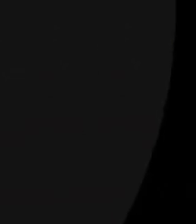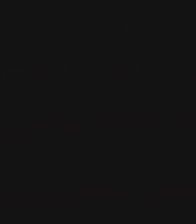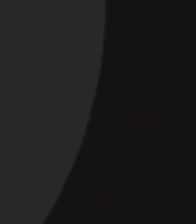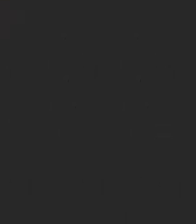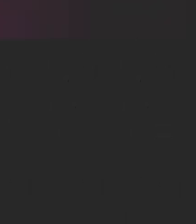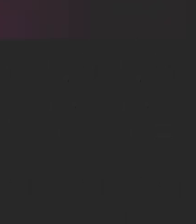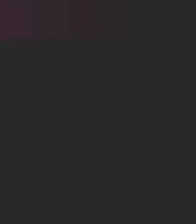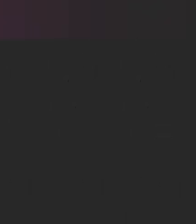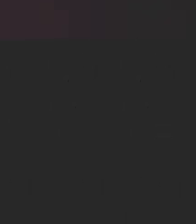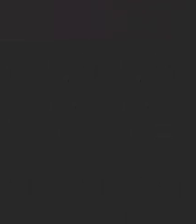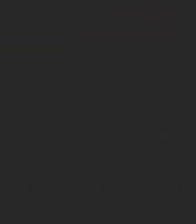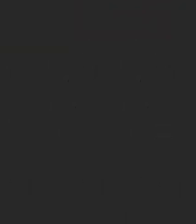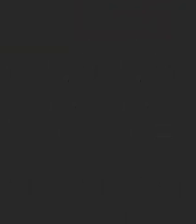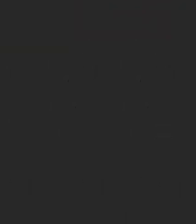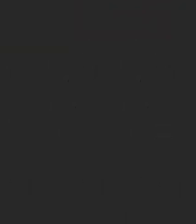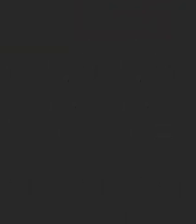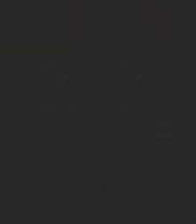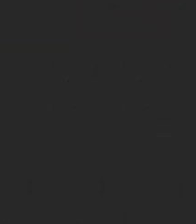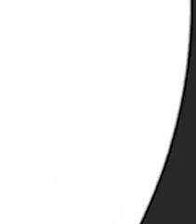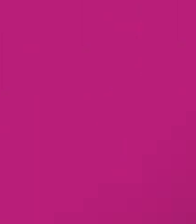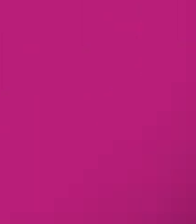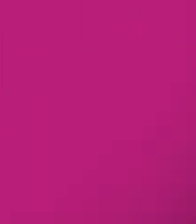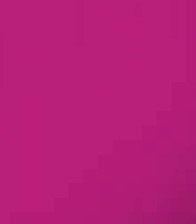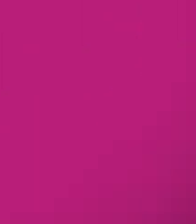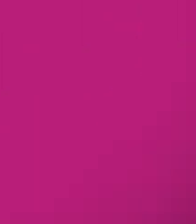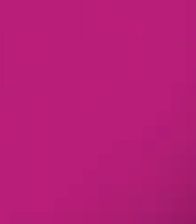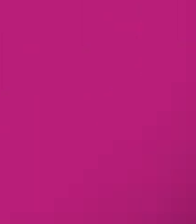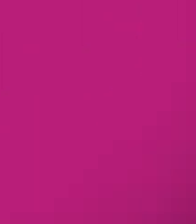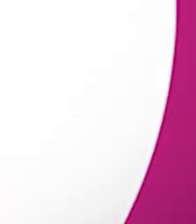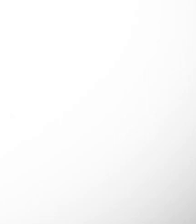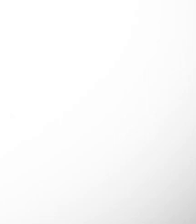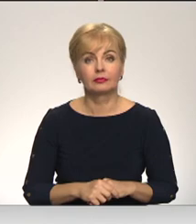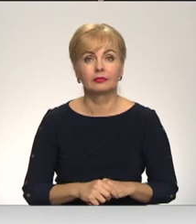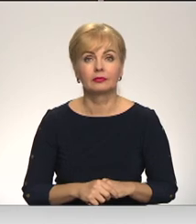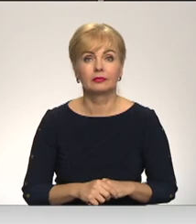Re! Viss ēters ir te!